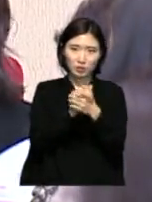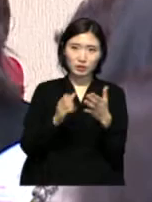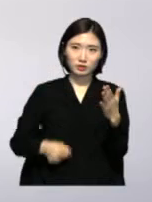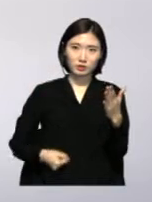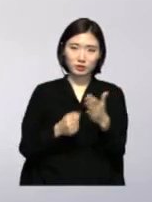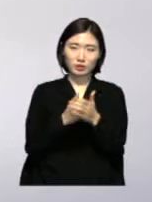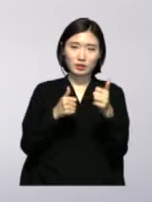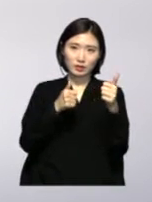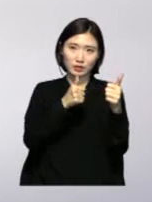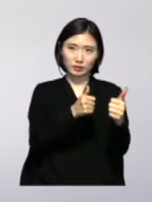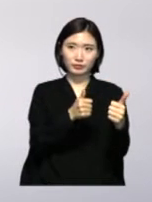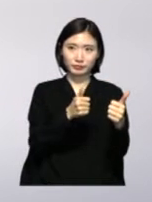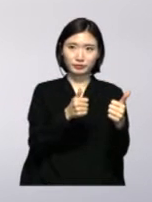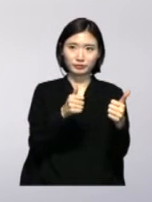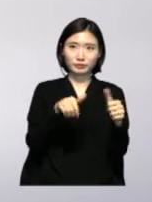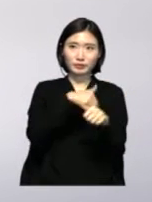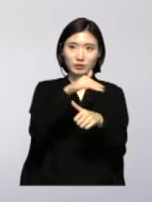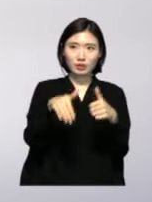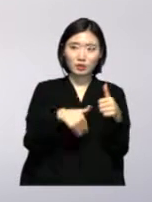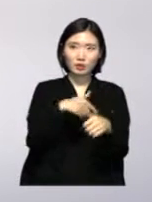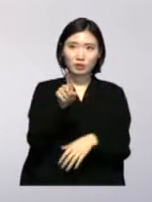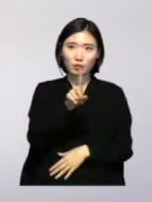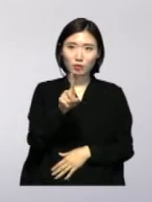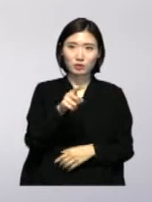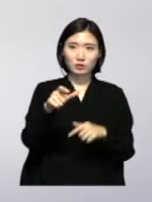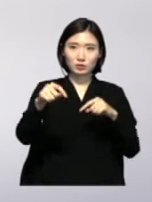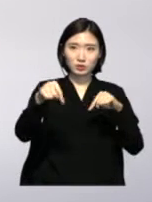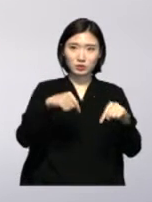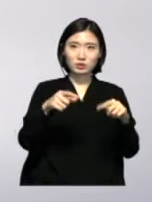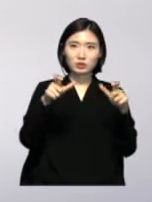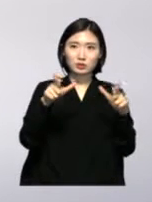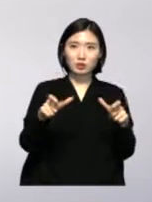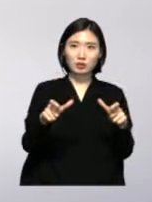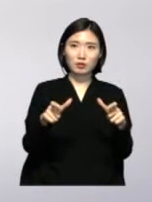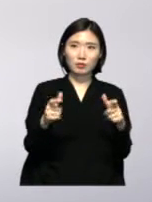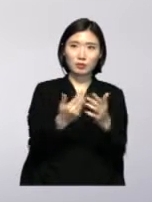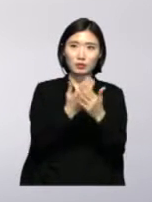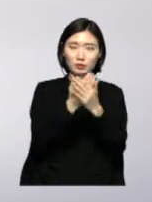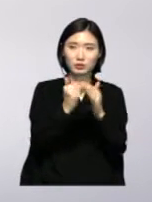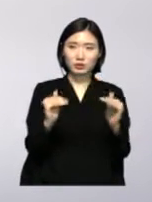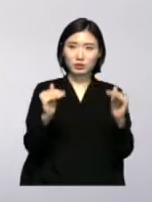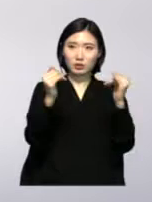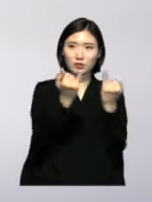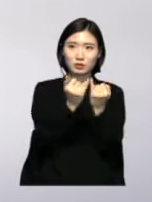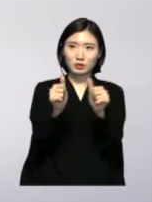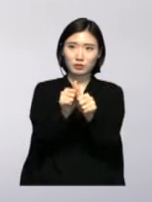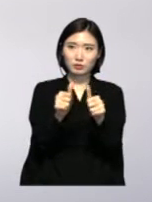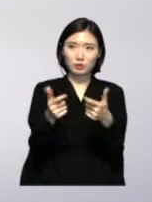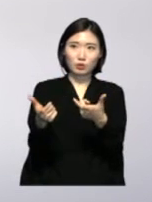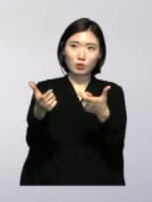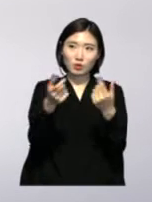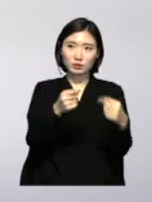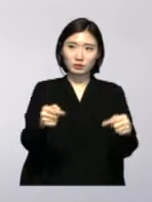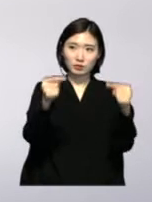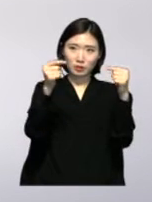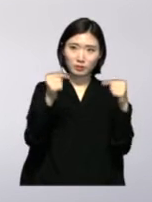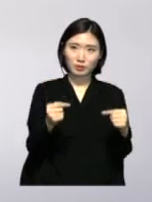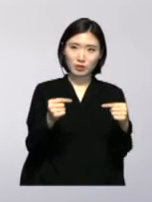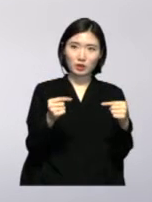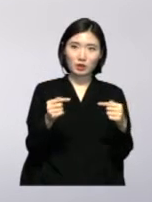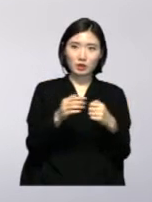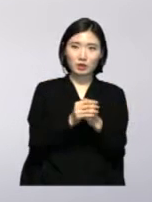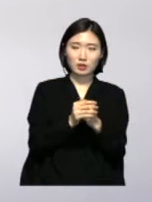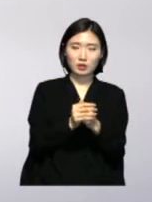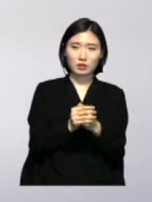것입니다. 여성친화도시란 지역 정책과 발전 과정에 여성과 남성이 동등하게 참여하고 여성과 사회적